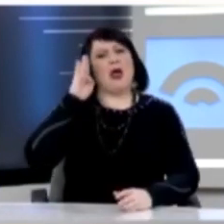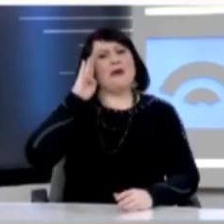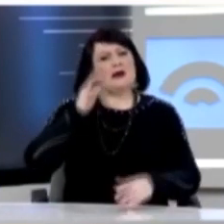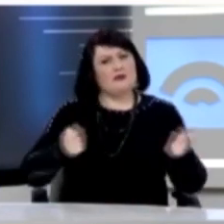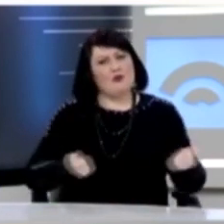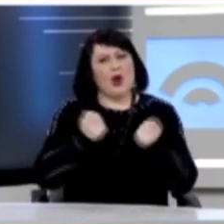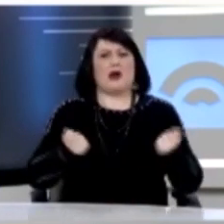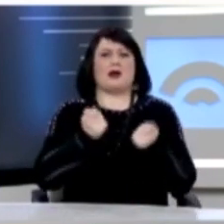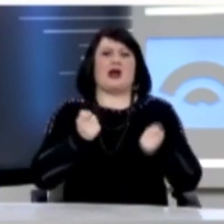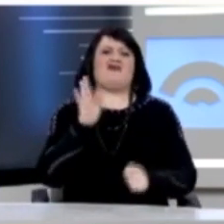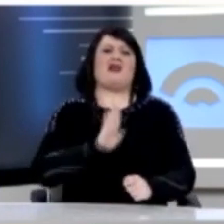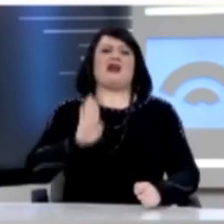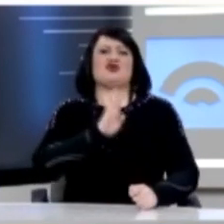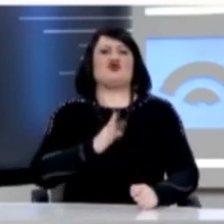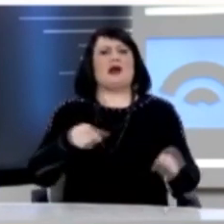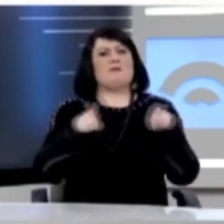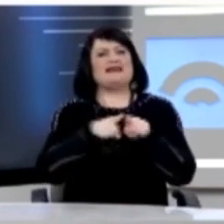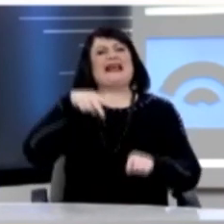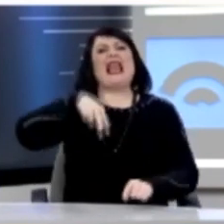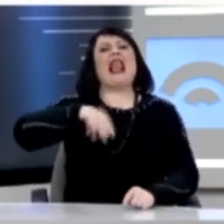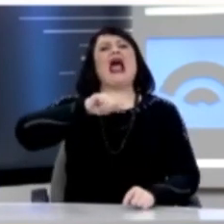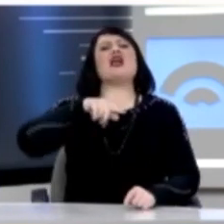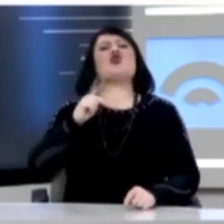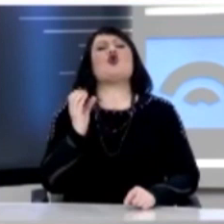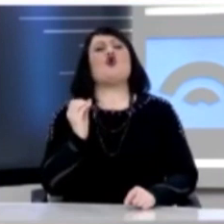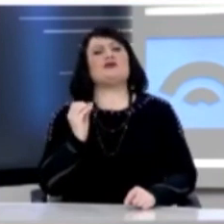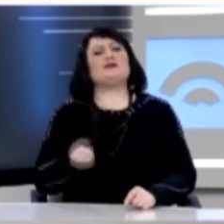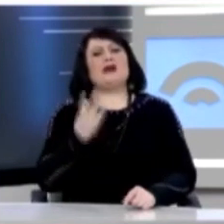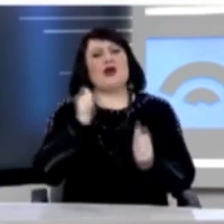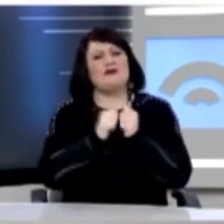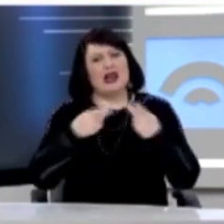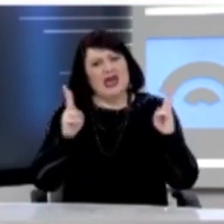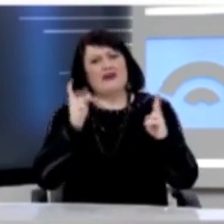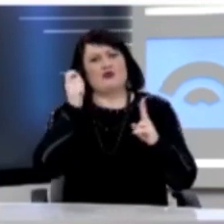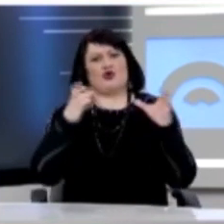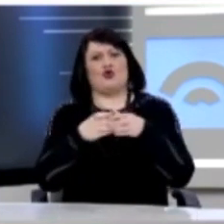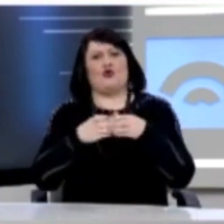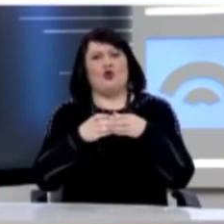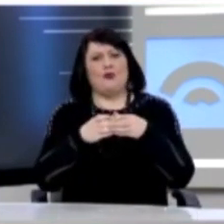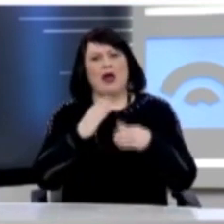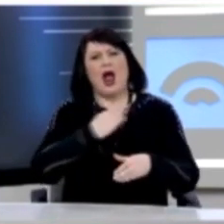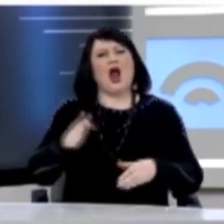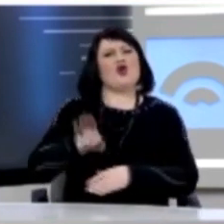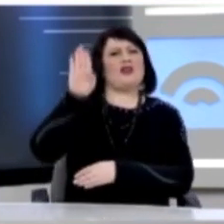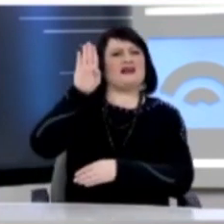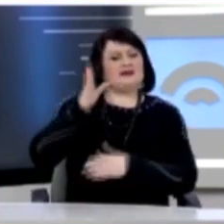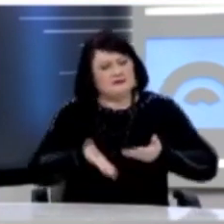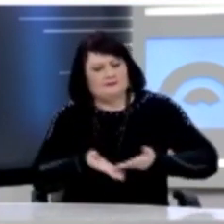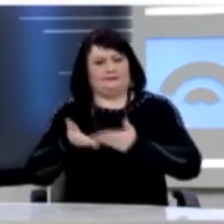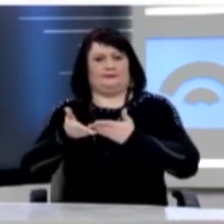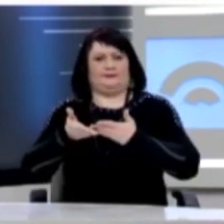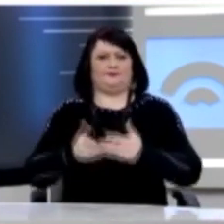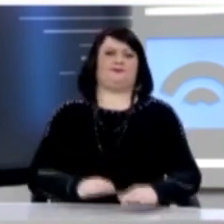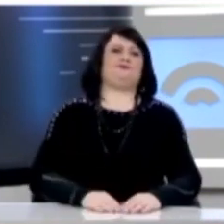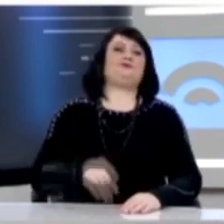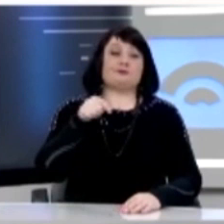στη Βενεζουέλα μαζί με το Λαϊκό Κόμμα, τους Νεοφιλελεύθερους, τους άλλους φασίστες και ακροδεξιούς της περιοχής.